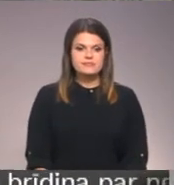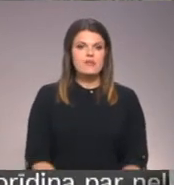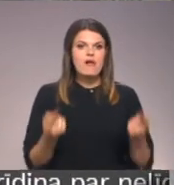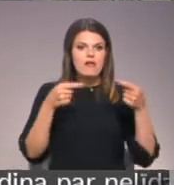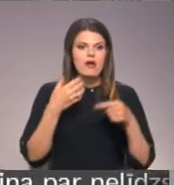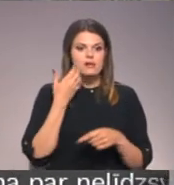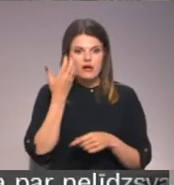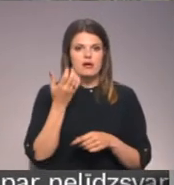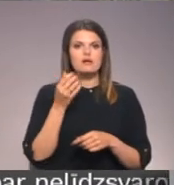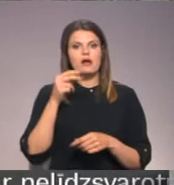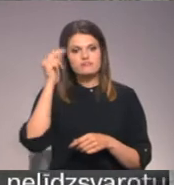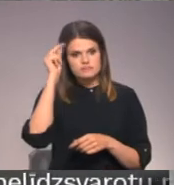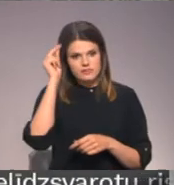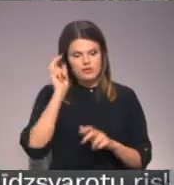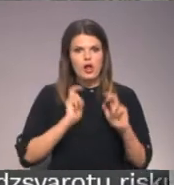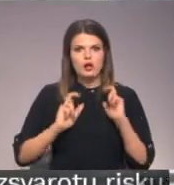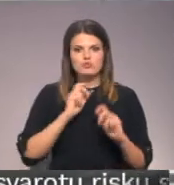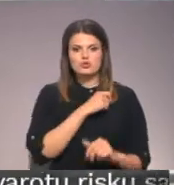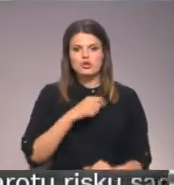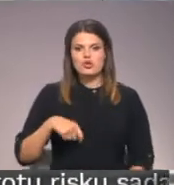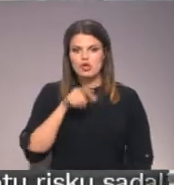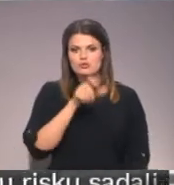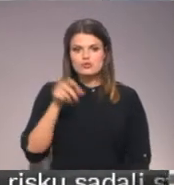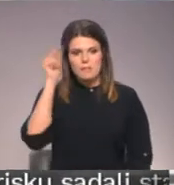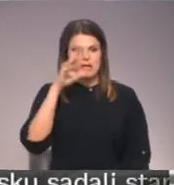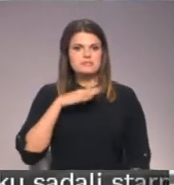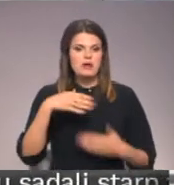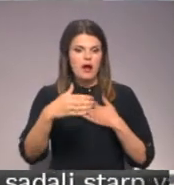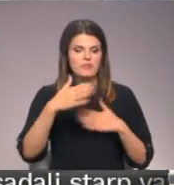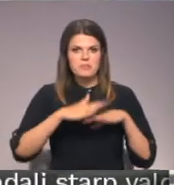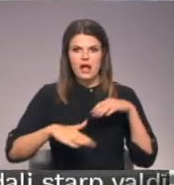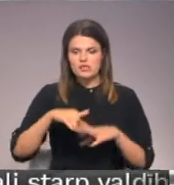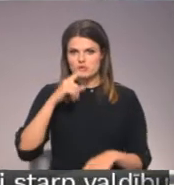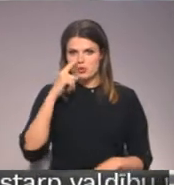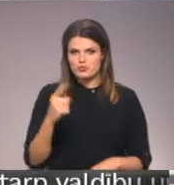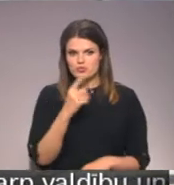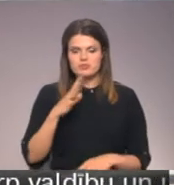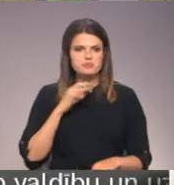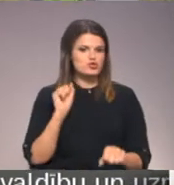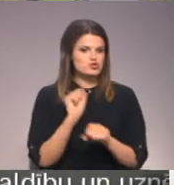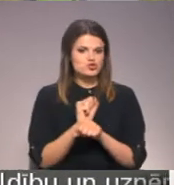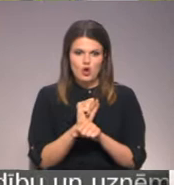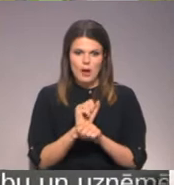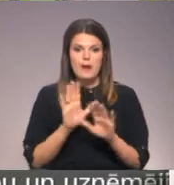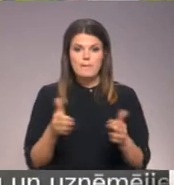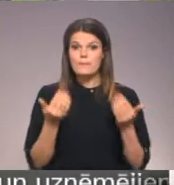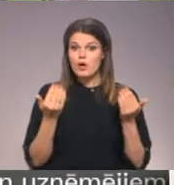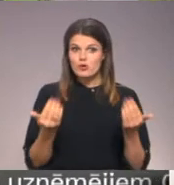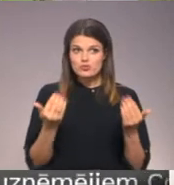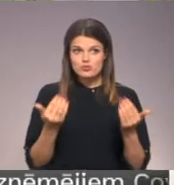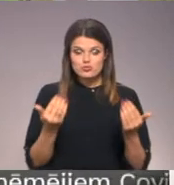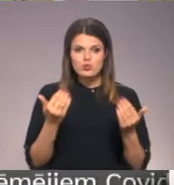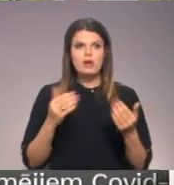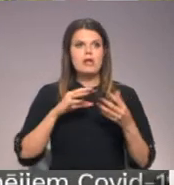Laikā, kad ar Baltic Training pilota akadēmijas studentiem mācības notika attālināti, praktiskās nodarbības tika pārtrauktas vispār. Taču no šodienas